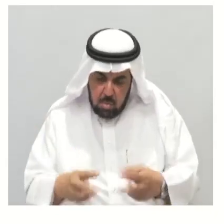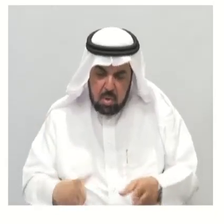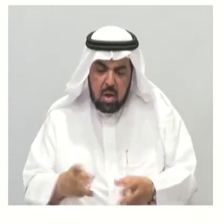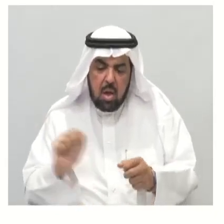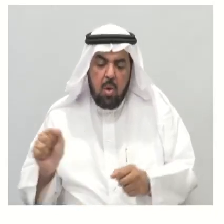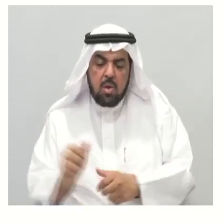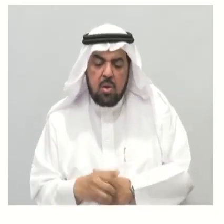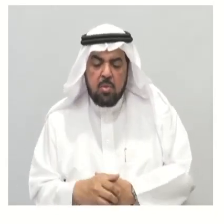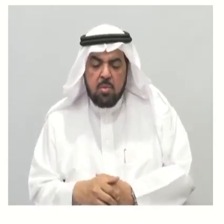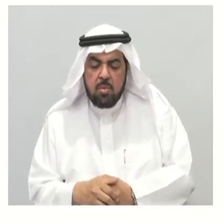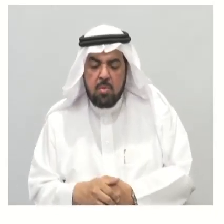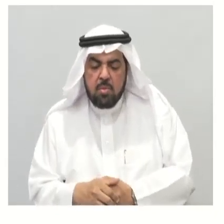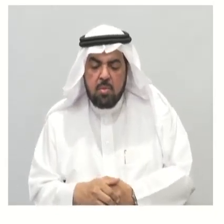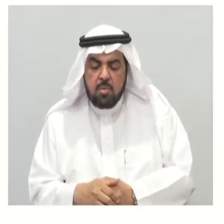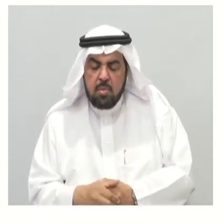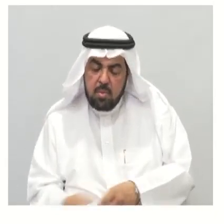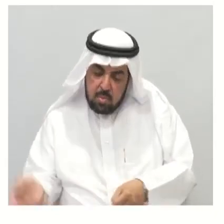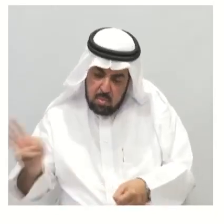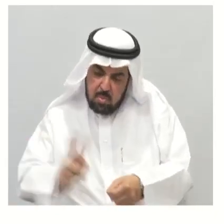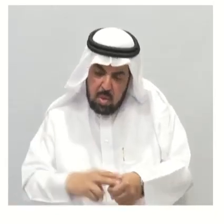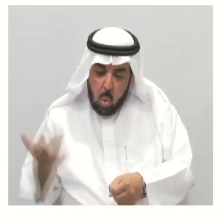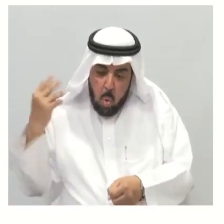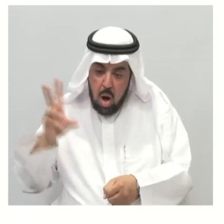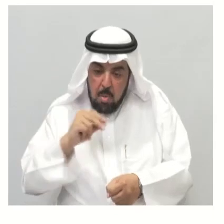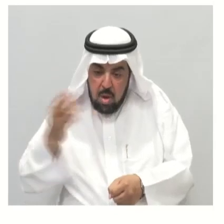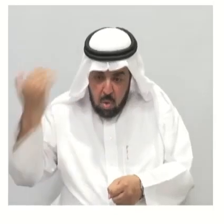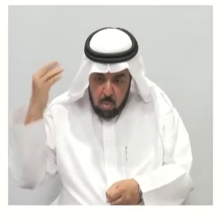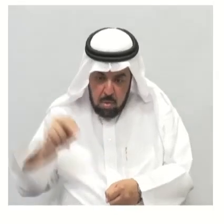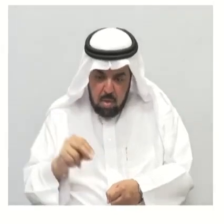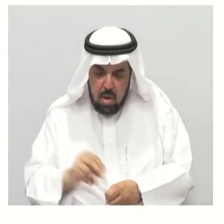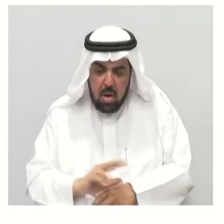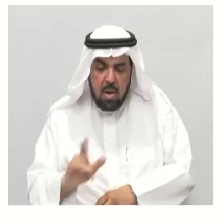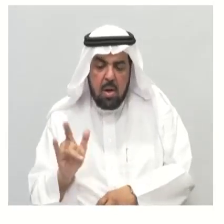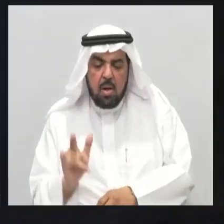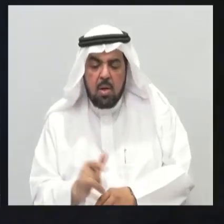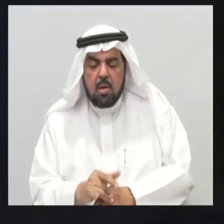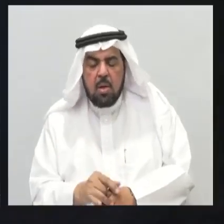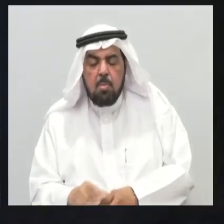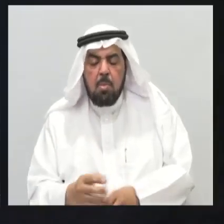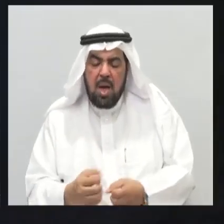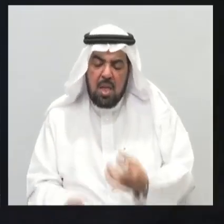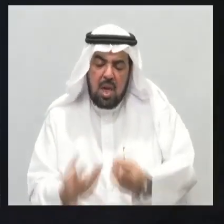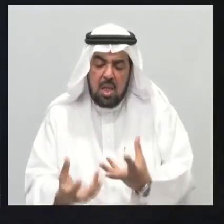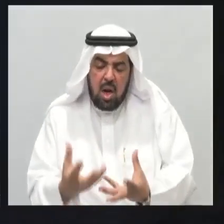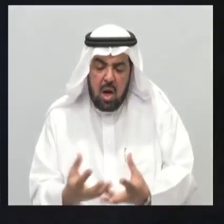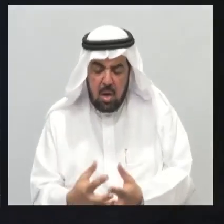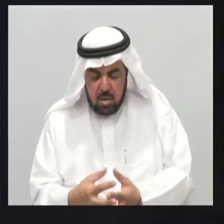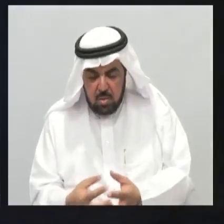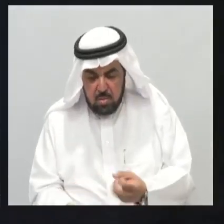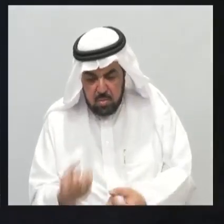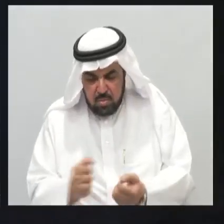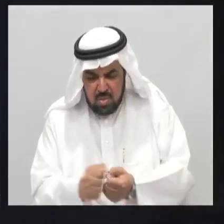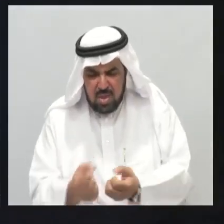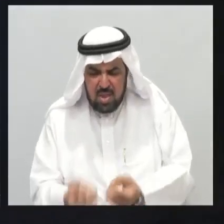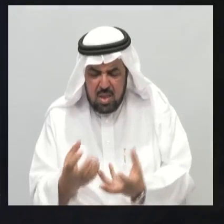الخشب. هل نستطيع إعادة الخشب كما كان بعد الاحتراق؟ هل نستطيع